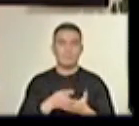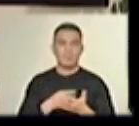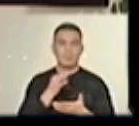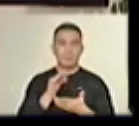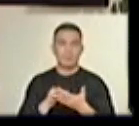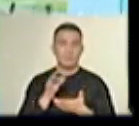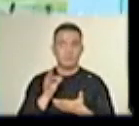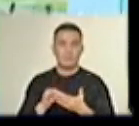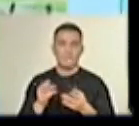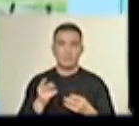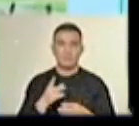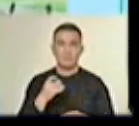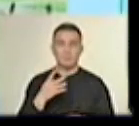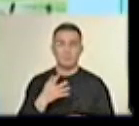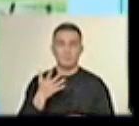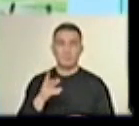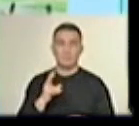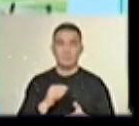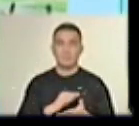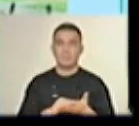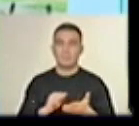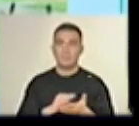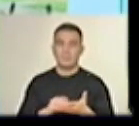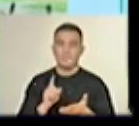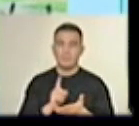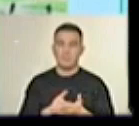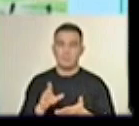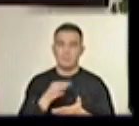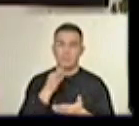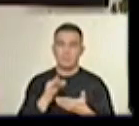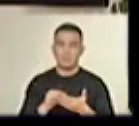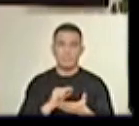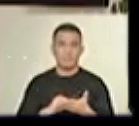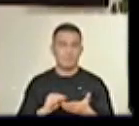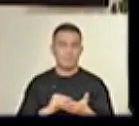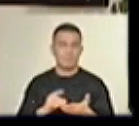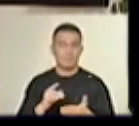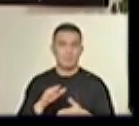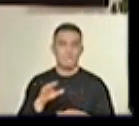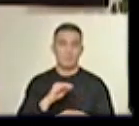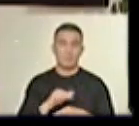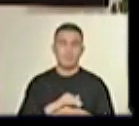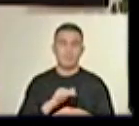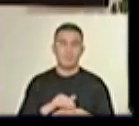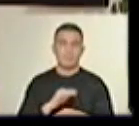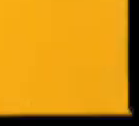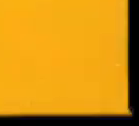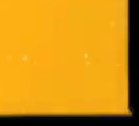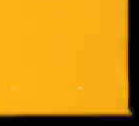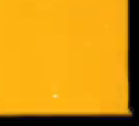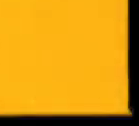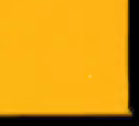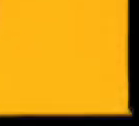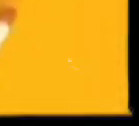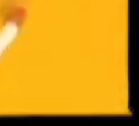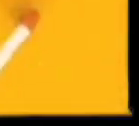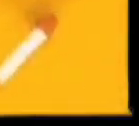странице 145 письменно. На этом урок наш окончен. Всего вам доброго. До свидания.